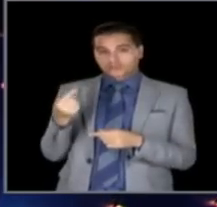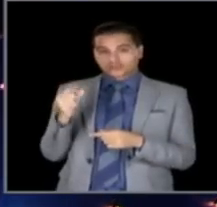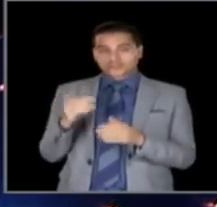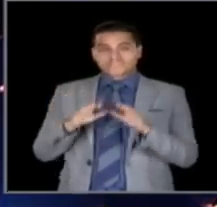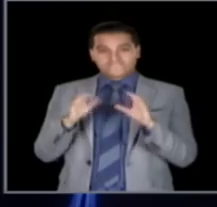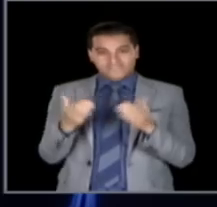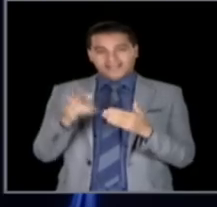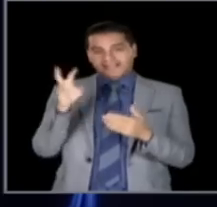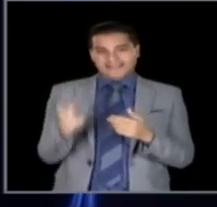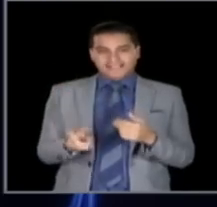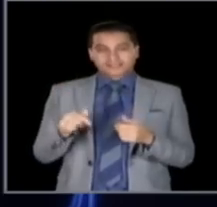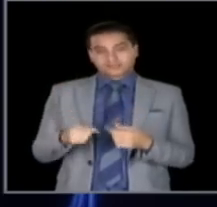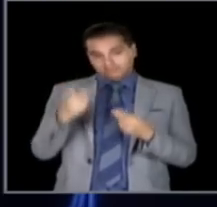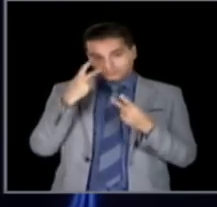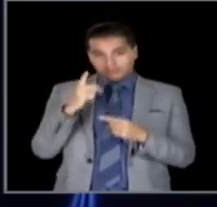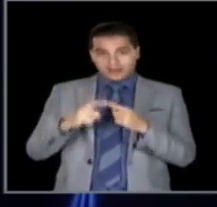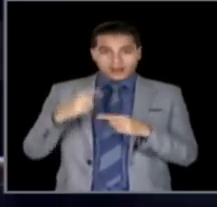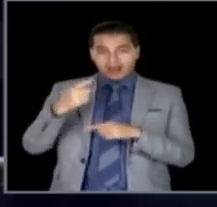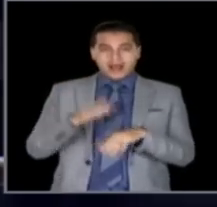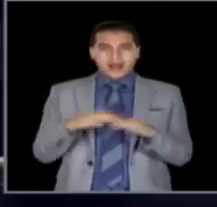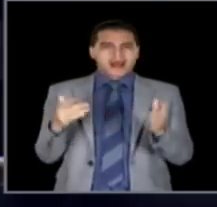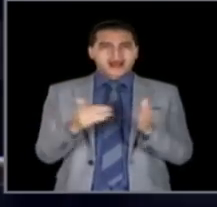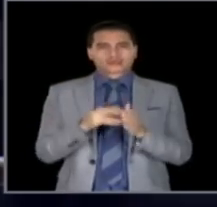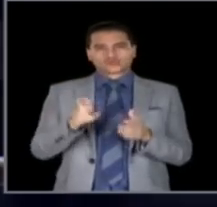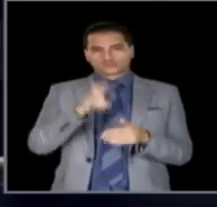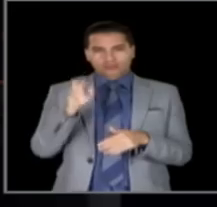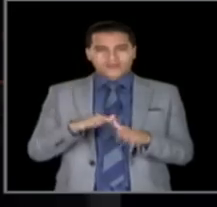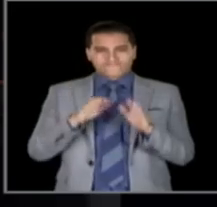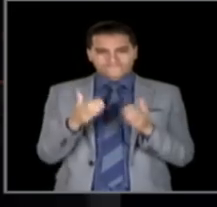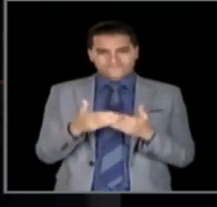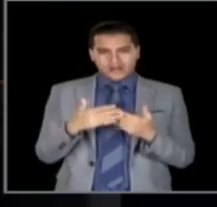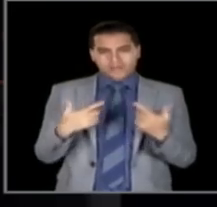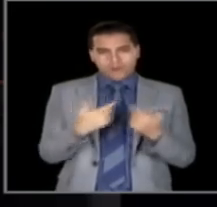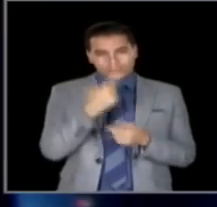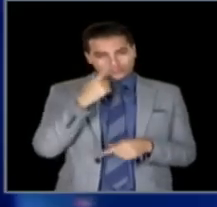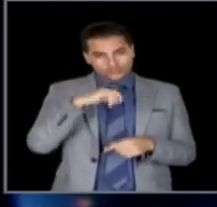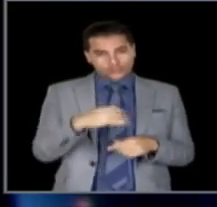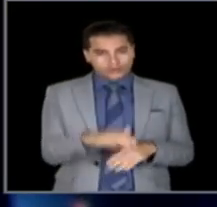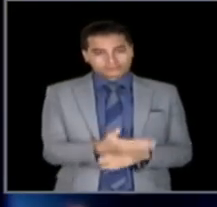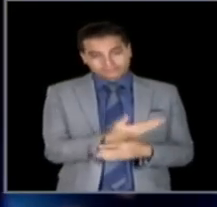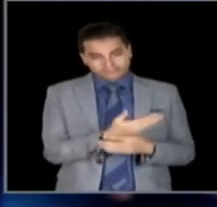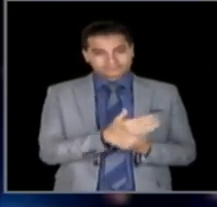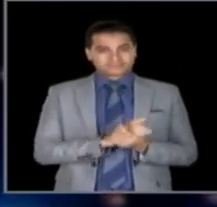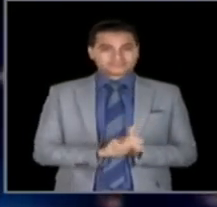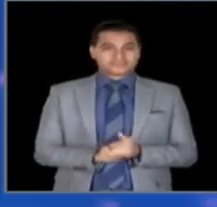15 النيل. آخر سؤال في الفقرة لفايترز الجوكر.